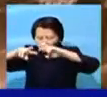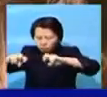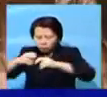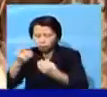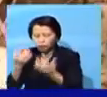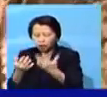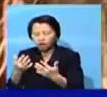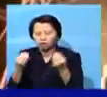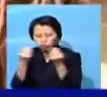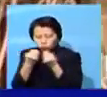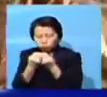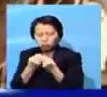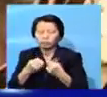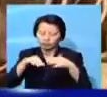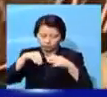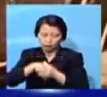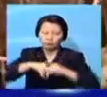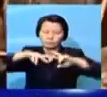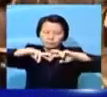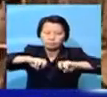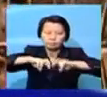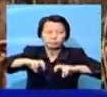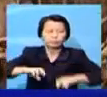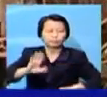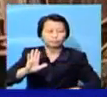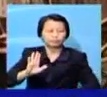dan jumlah kerugian masih dalam